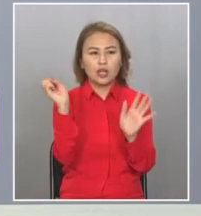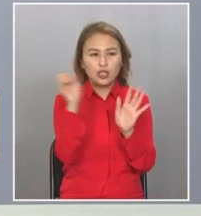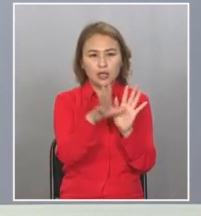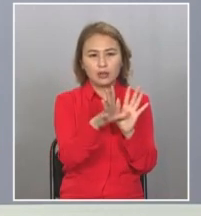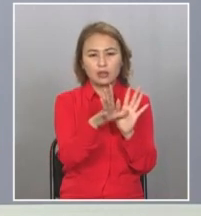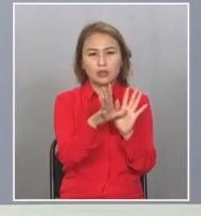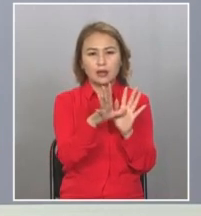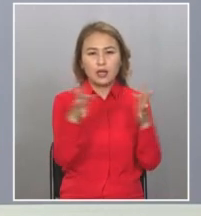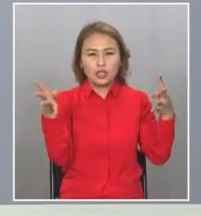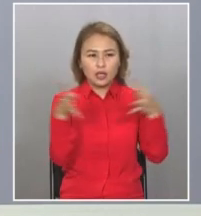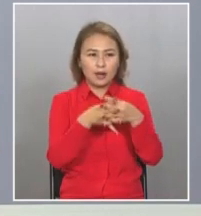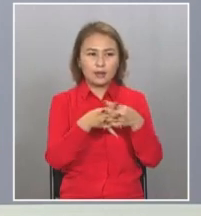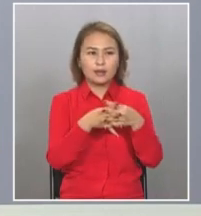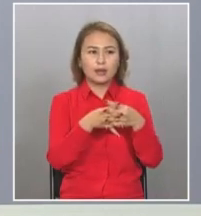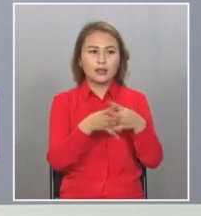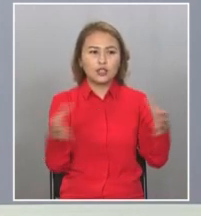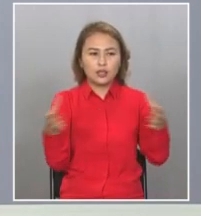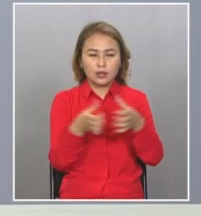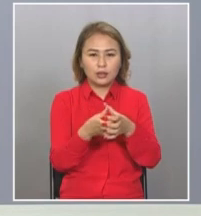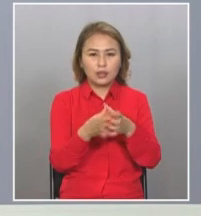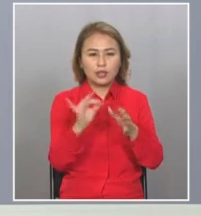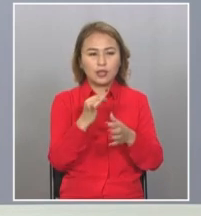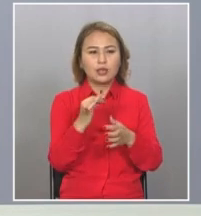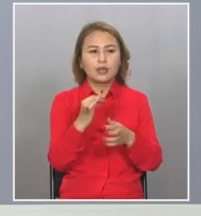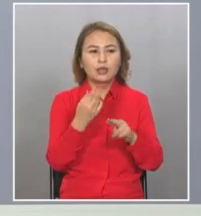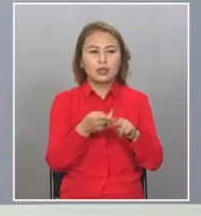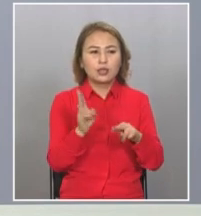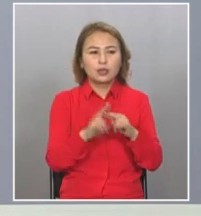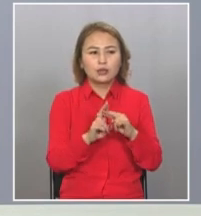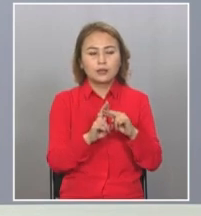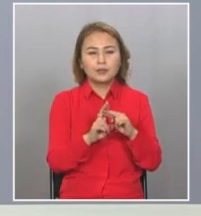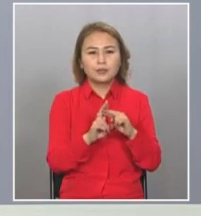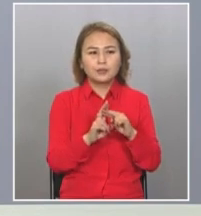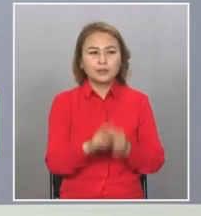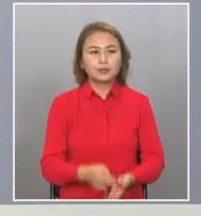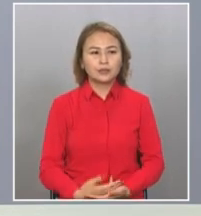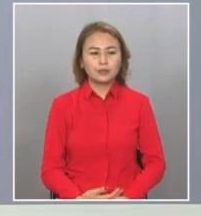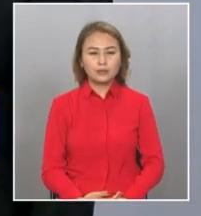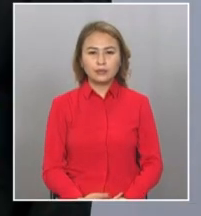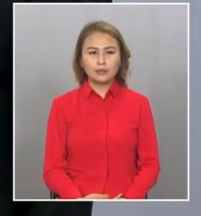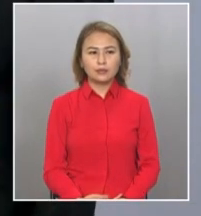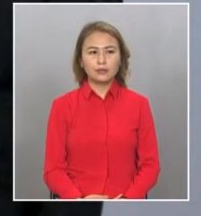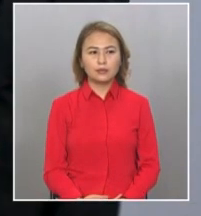шашыранды, шағылысқан, жиынтық және жұтылған радиациядан тұрады.